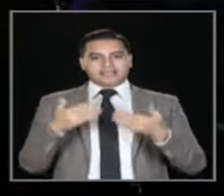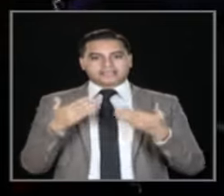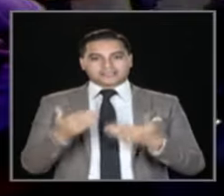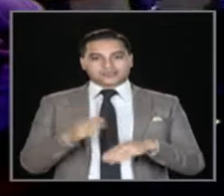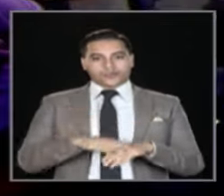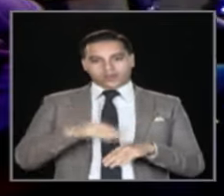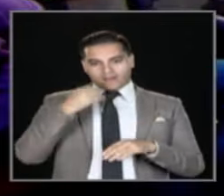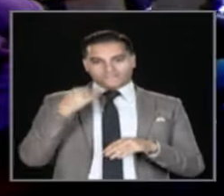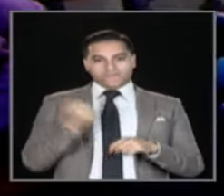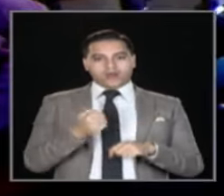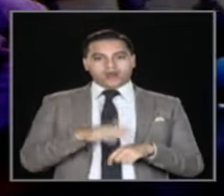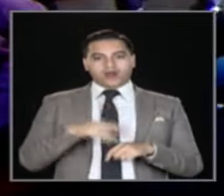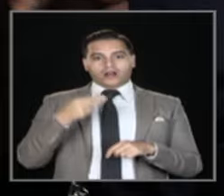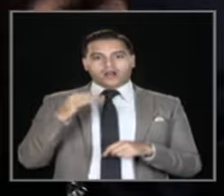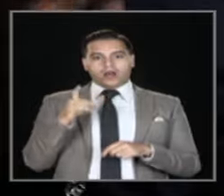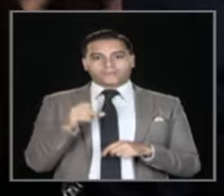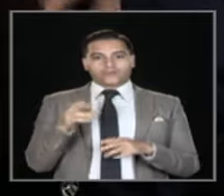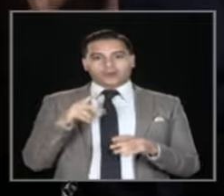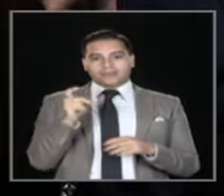والف مبروك لعمرو النويهي.